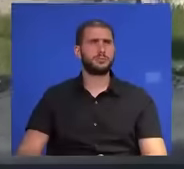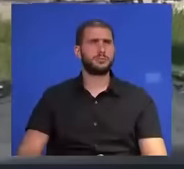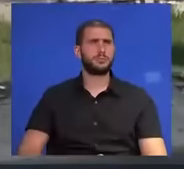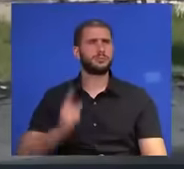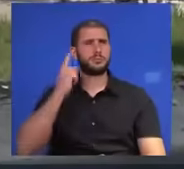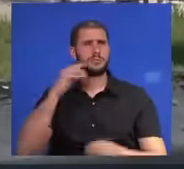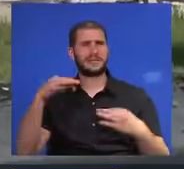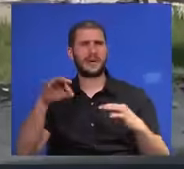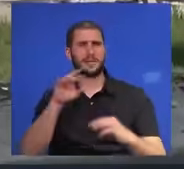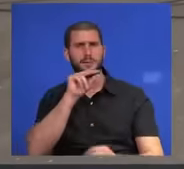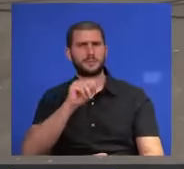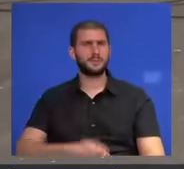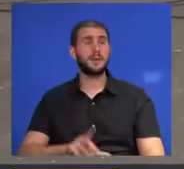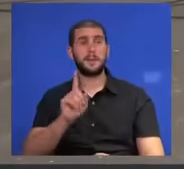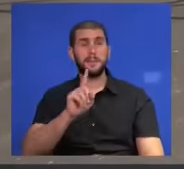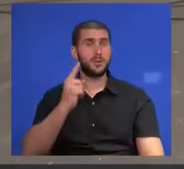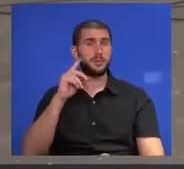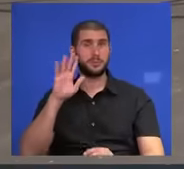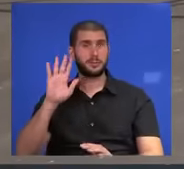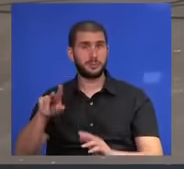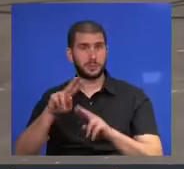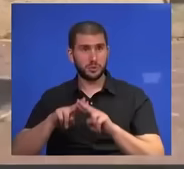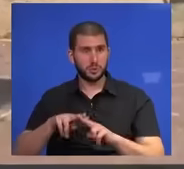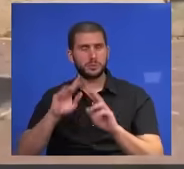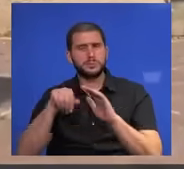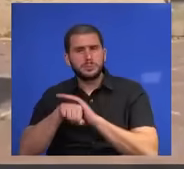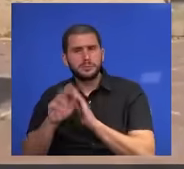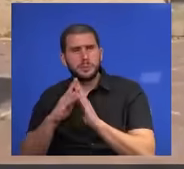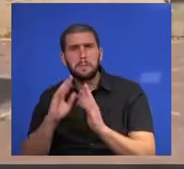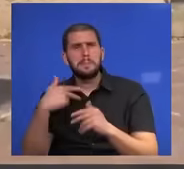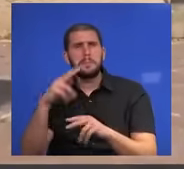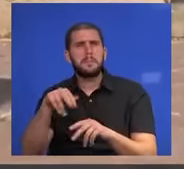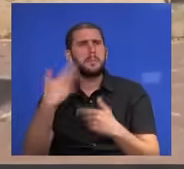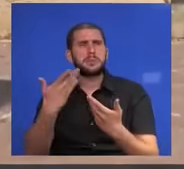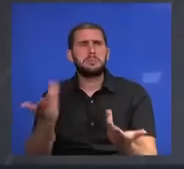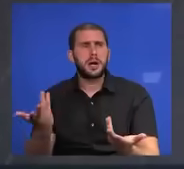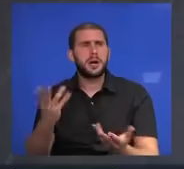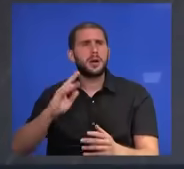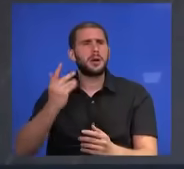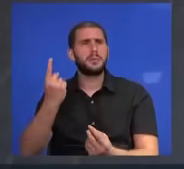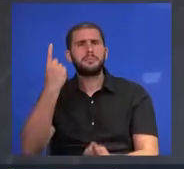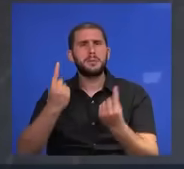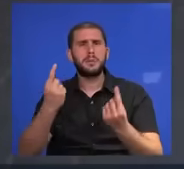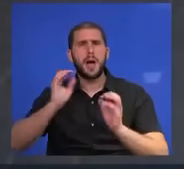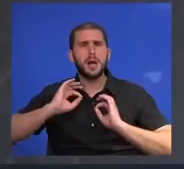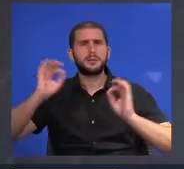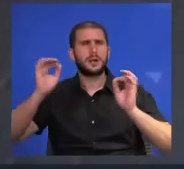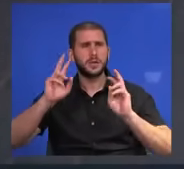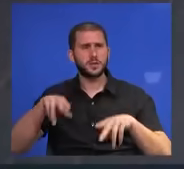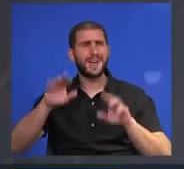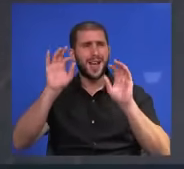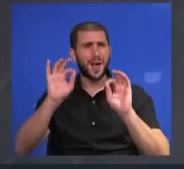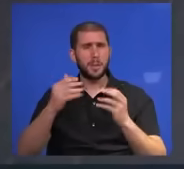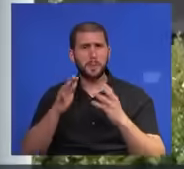מי שנשאר מסתגר. מה יש לחפש בחוץ? כל כמה זמן צבע אדום, ואין חנות אחת פתוחה